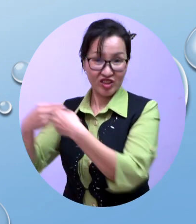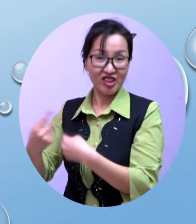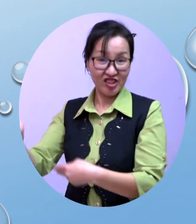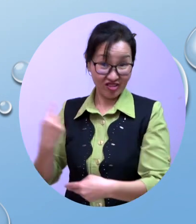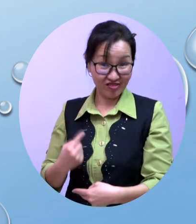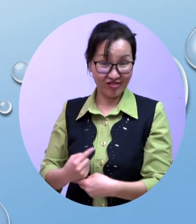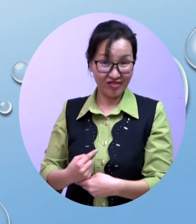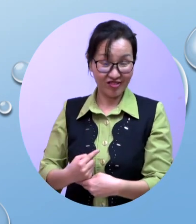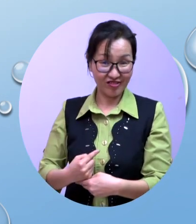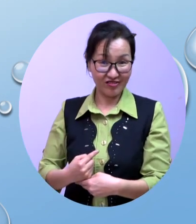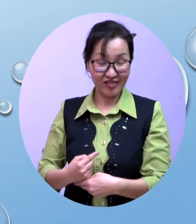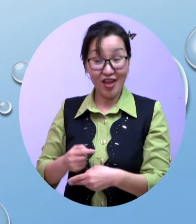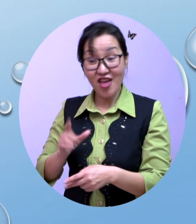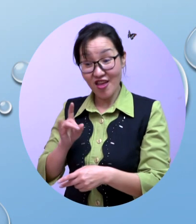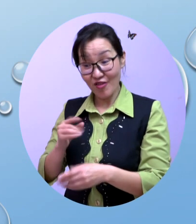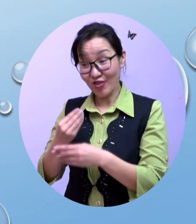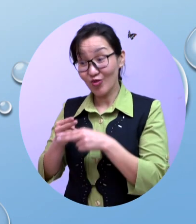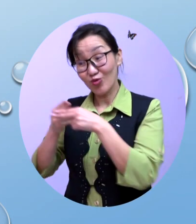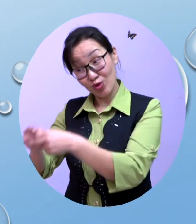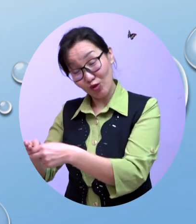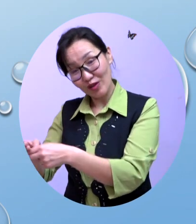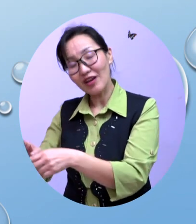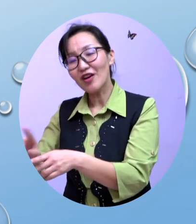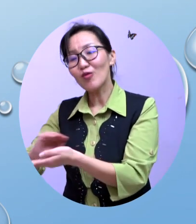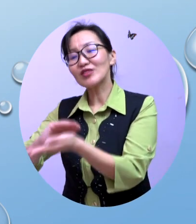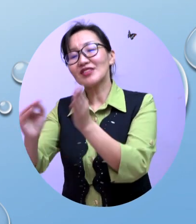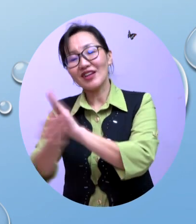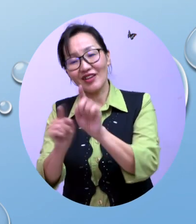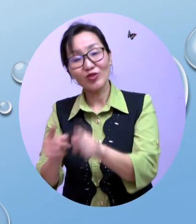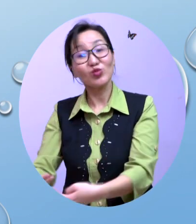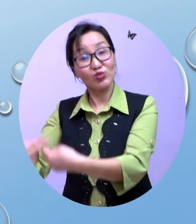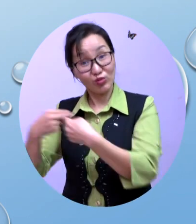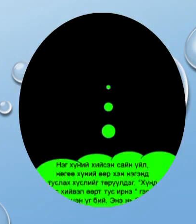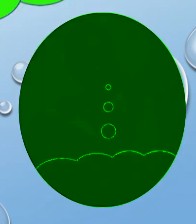тус нь өөрт нь эргэж ирдгээ гэсэн манай ардын сургаал үг юм аа.